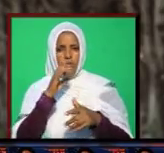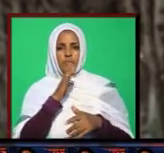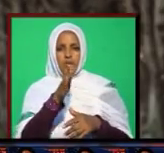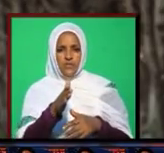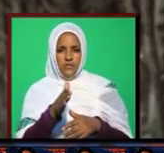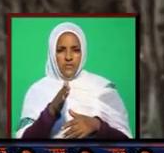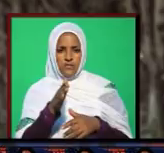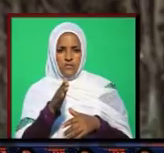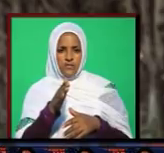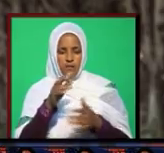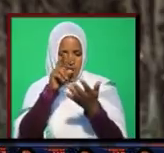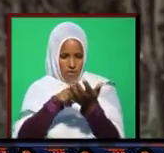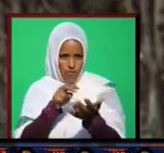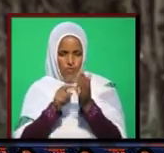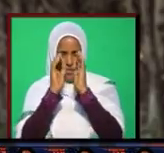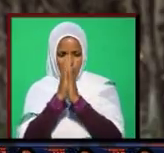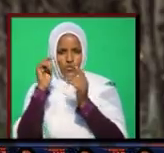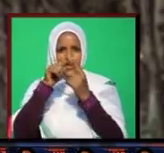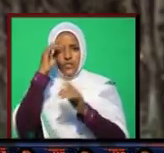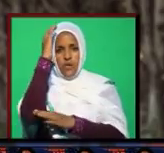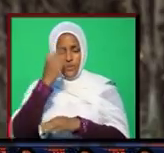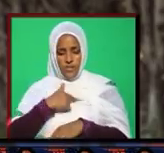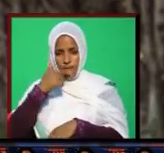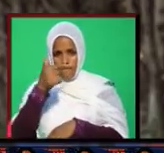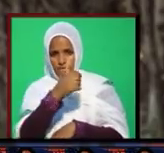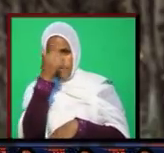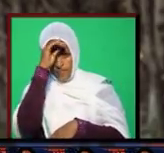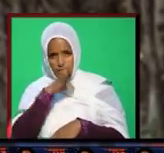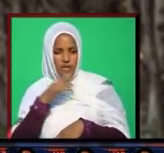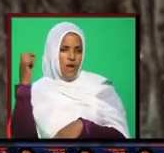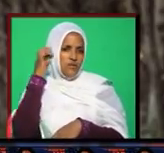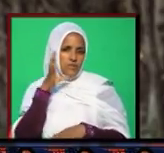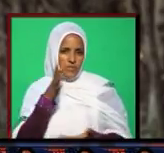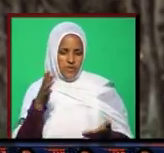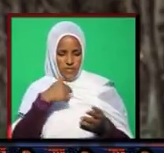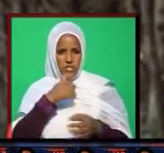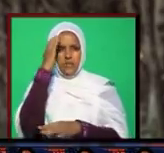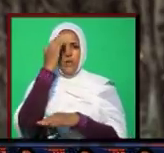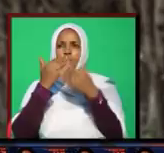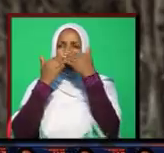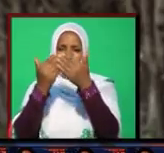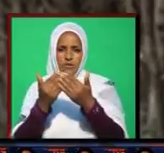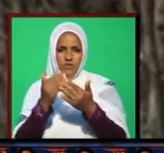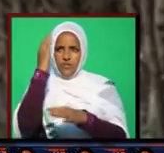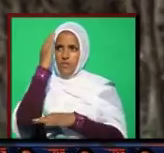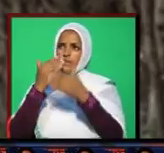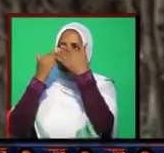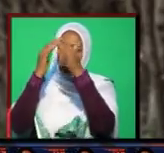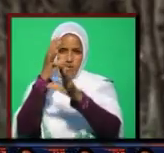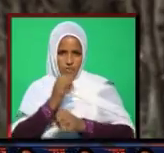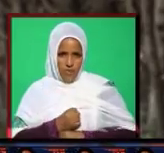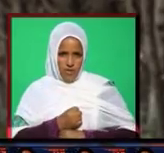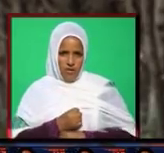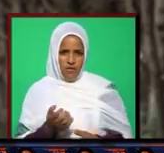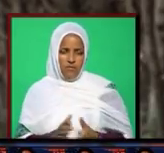አሁን በግዕዝ እያነበብኩ እየጸለይኩ ወደ እግዚአብሔር ስናገር ሌላው ሰው አይሰማኝም። እኔ እግዚአብሔርን አመሰግናለሁ፣ እግዚአብሔርም